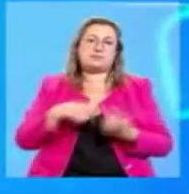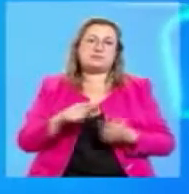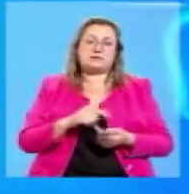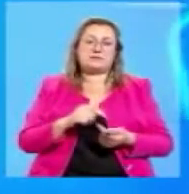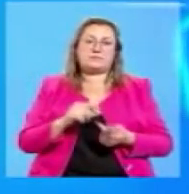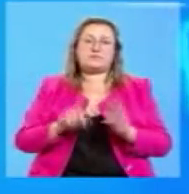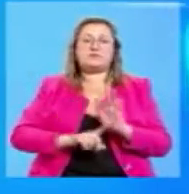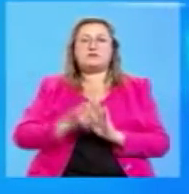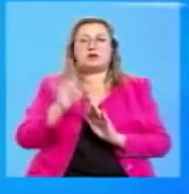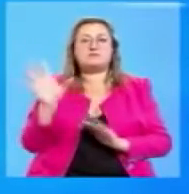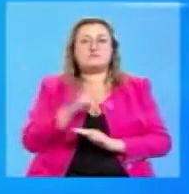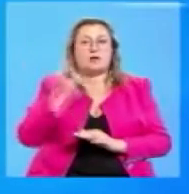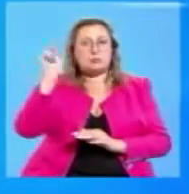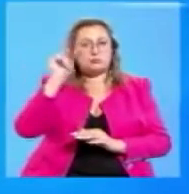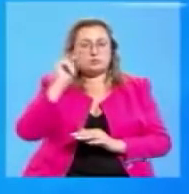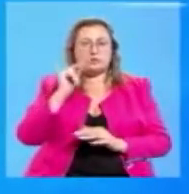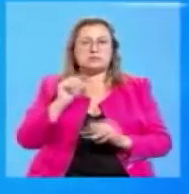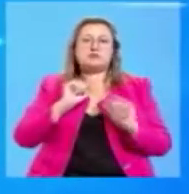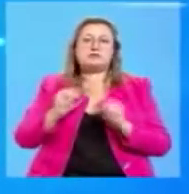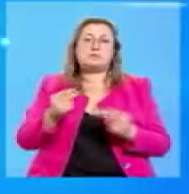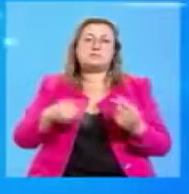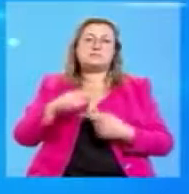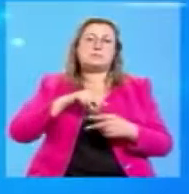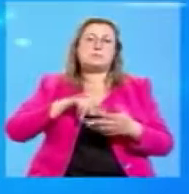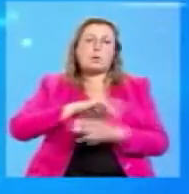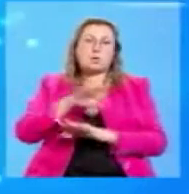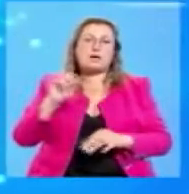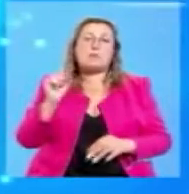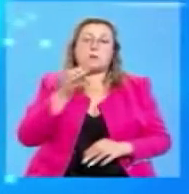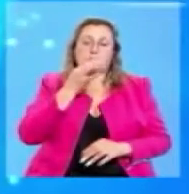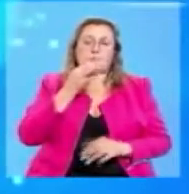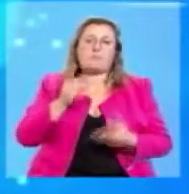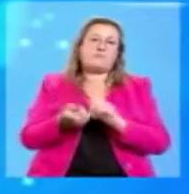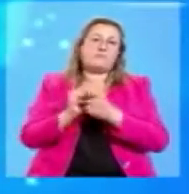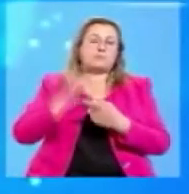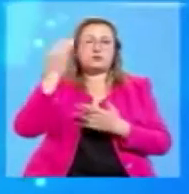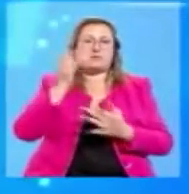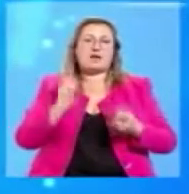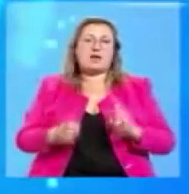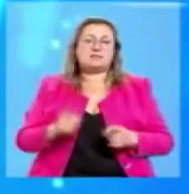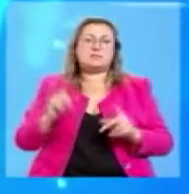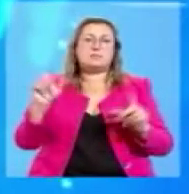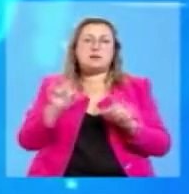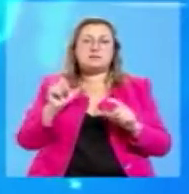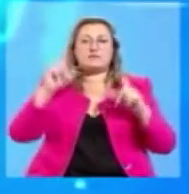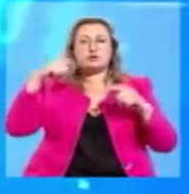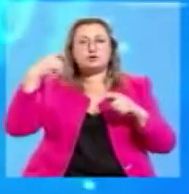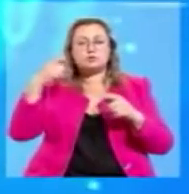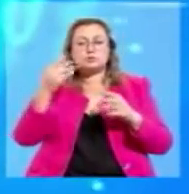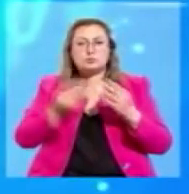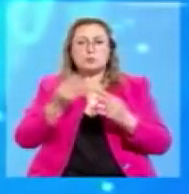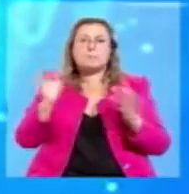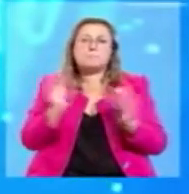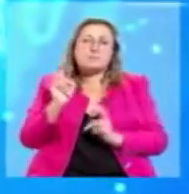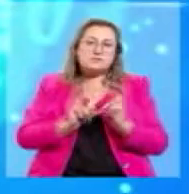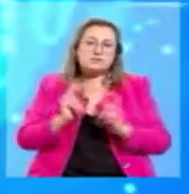предпринимательства. Сначала все они прошли обучение, защитили бизнес-проекты, а уже потом воплотили мечты в реальность. Магазин, фотостудия, мини-производство –